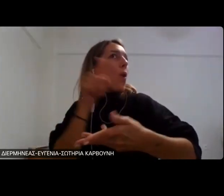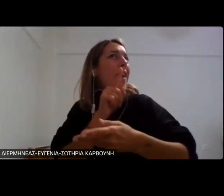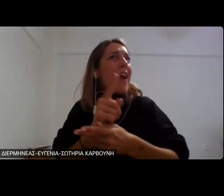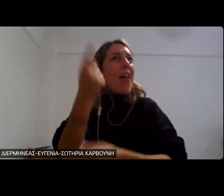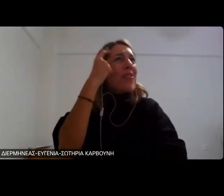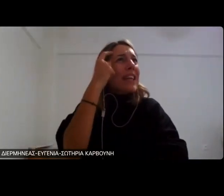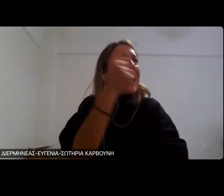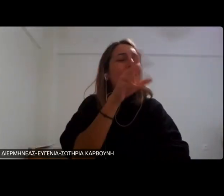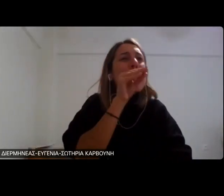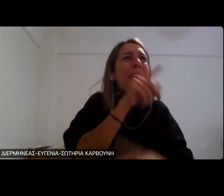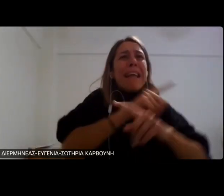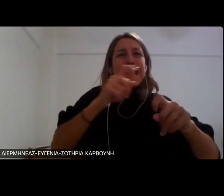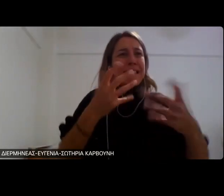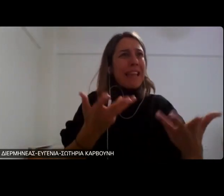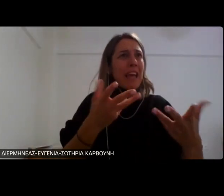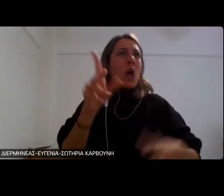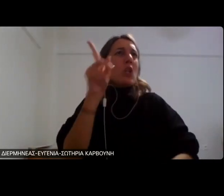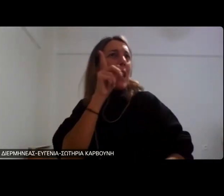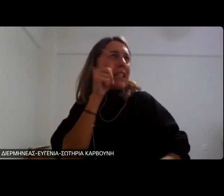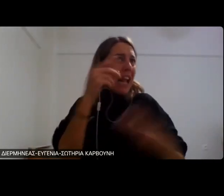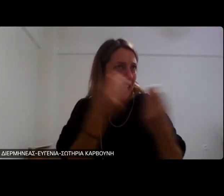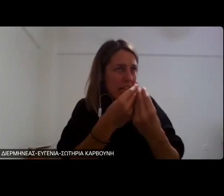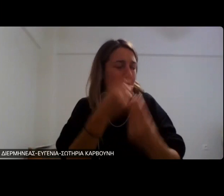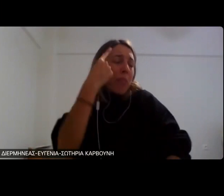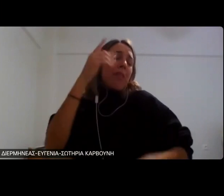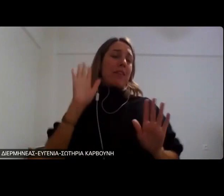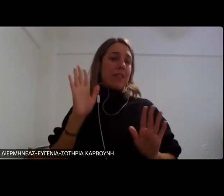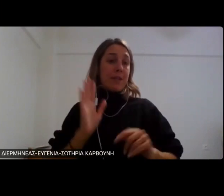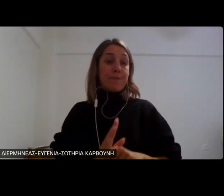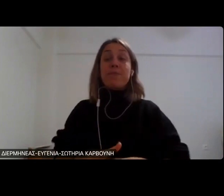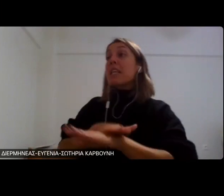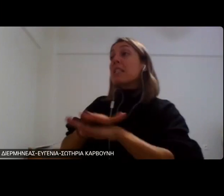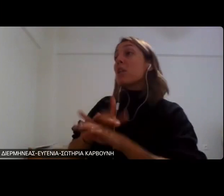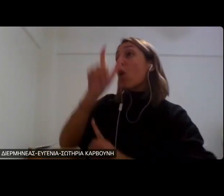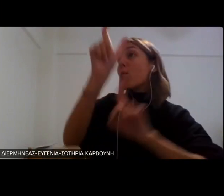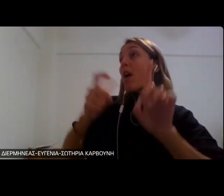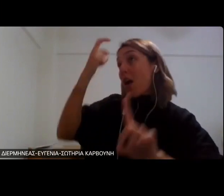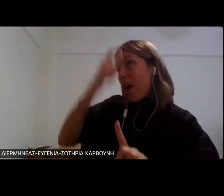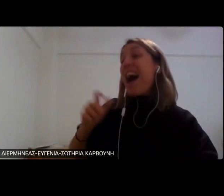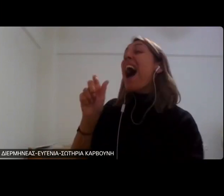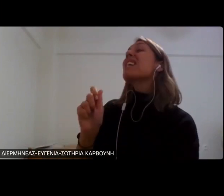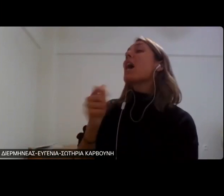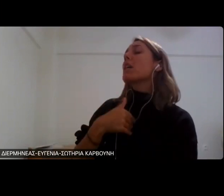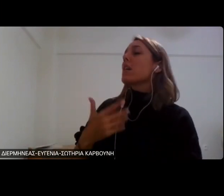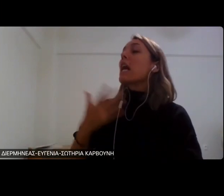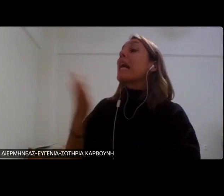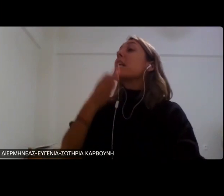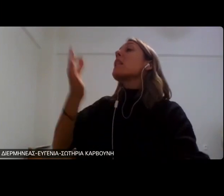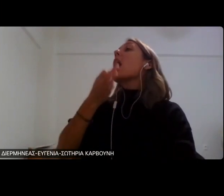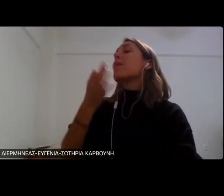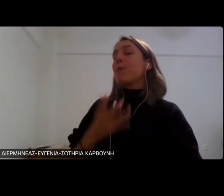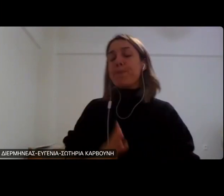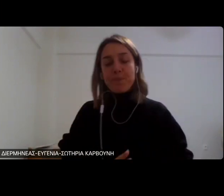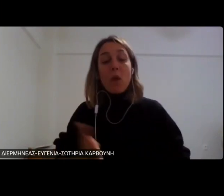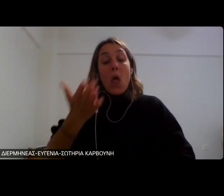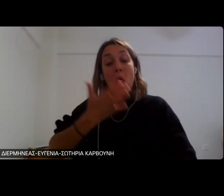Μπορώ να κάνω ένα αυτόματο σχόλιο σε αυτό που είπε. Είναι πάρα πολύ. Βεβαίως, ο κύριος Σακάκης, ναι. Εγώ θα ήθελα να ξαναφέρω στην κουβέντα